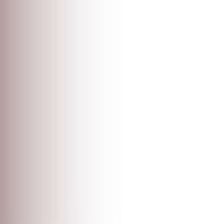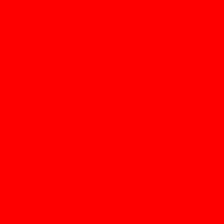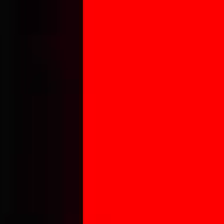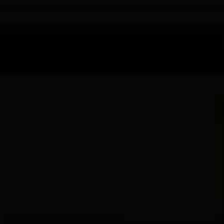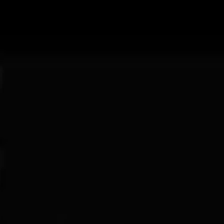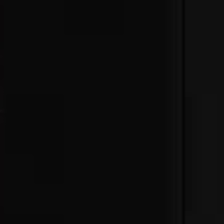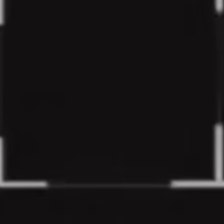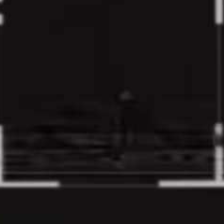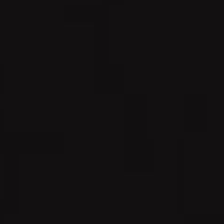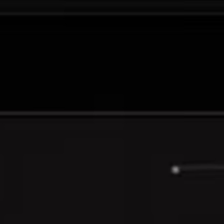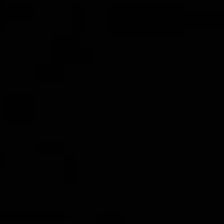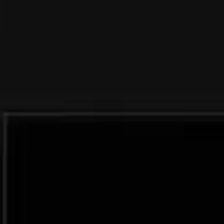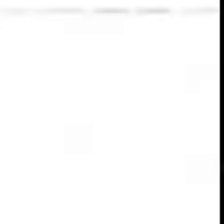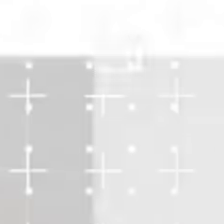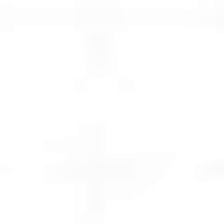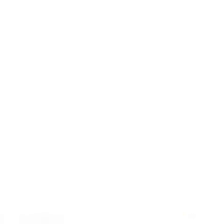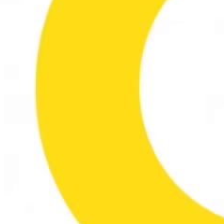ekonomi.